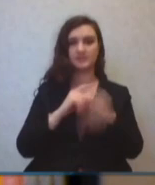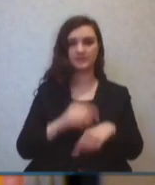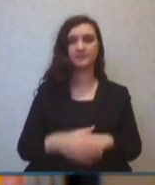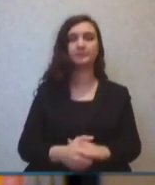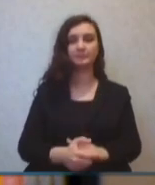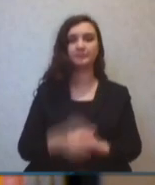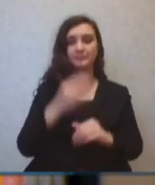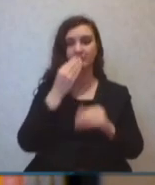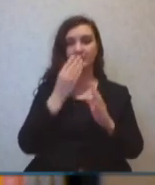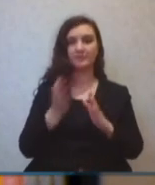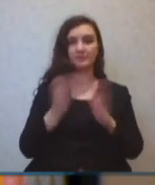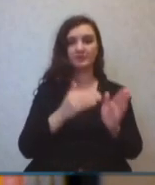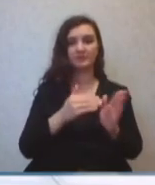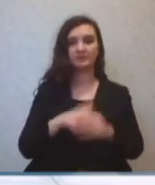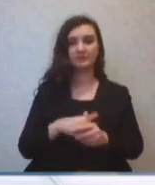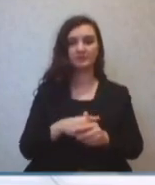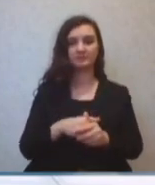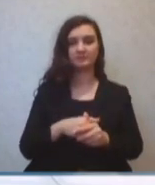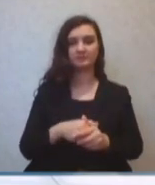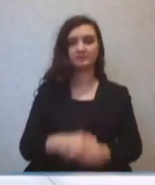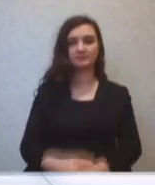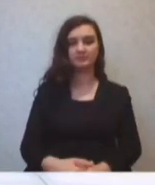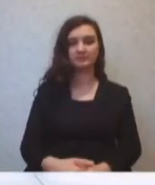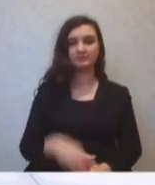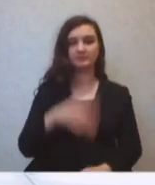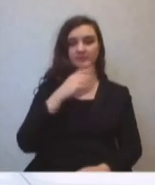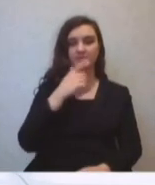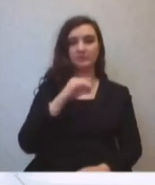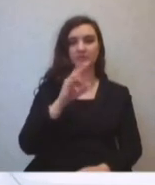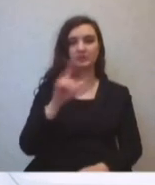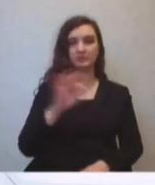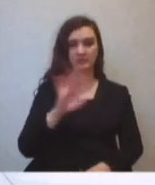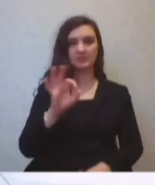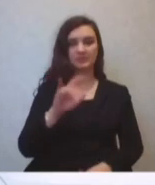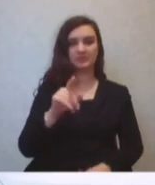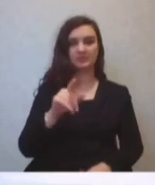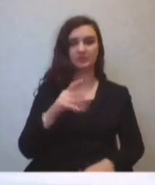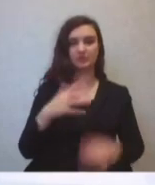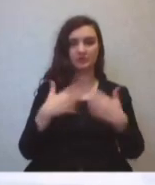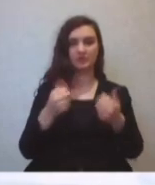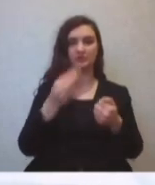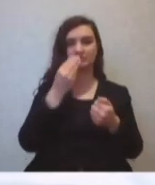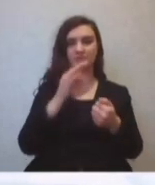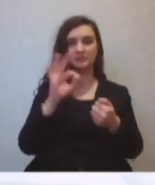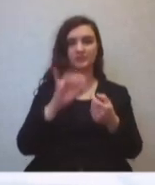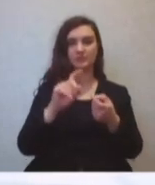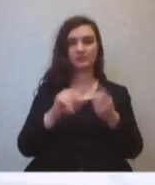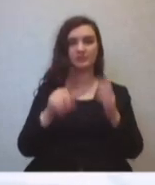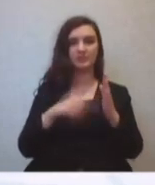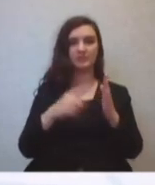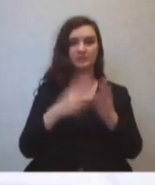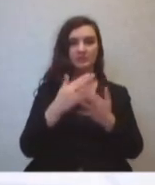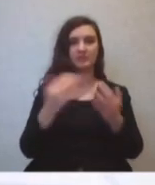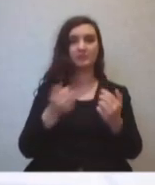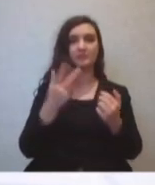ახლა ბიზონაში გადავინაცვლებ. კი ბატონო. ქალბატონმა ნინომ ახსენა ჯანსაღწყვეტასთან დაკავშირებული საკითხები,